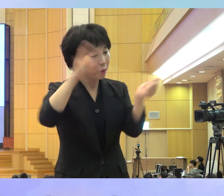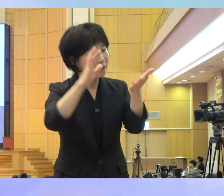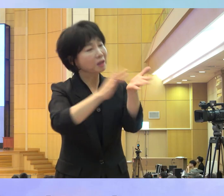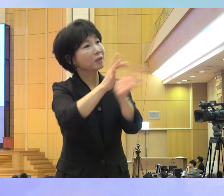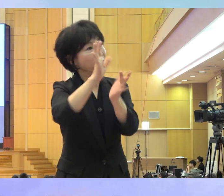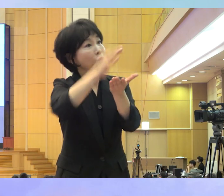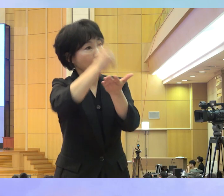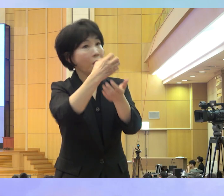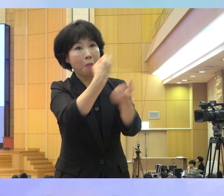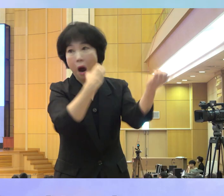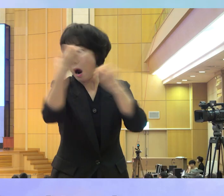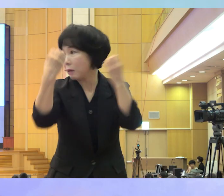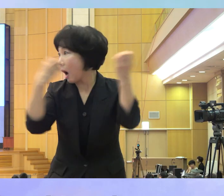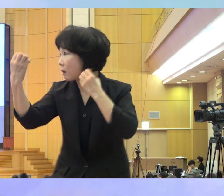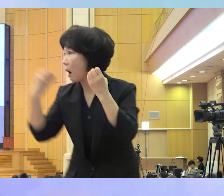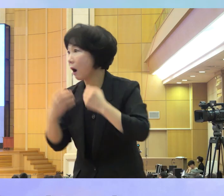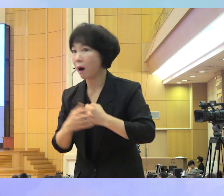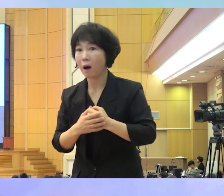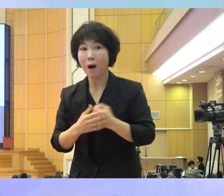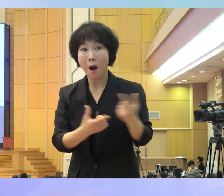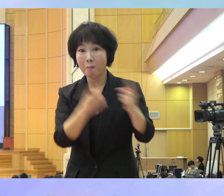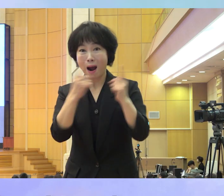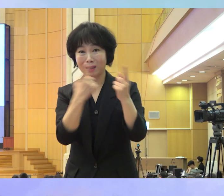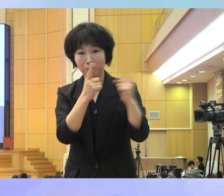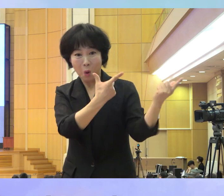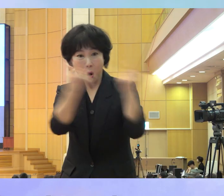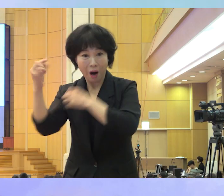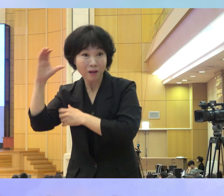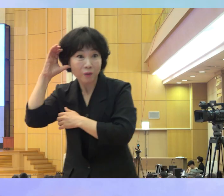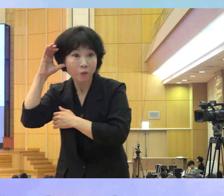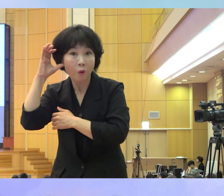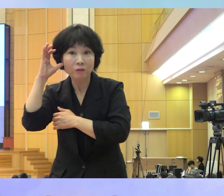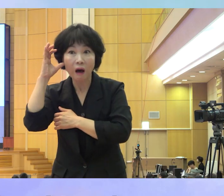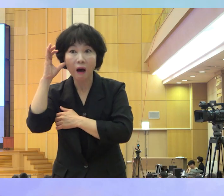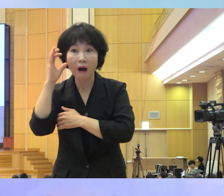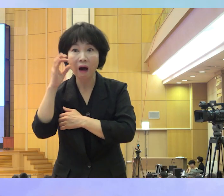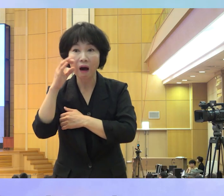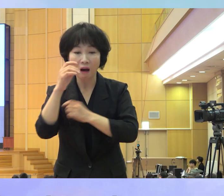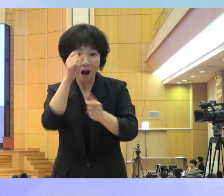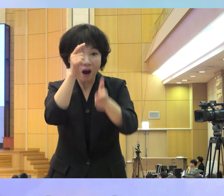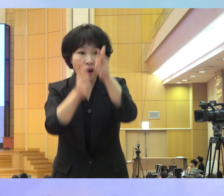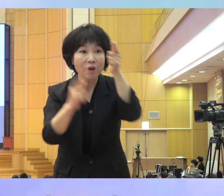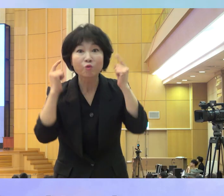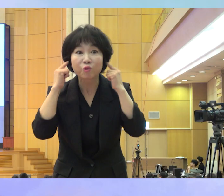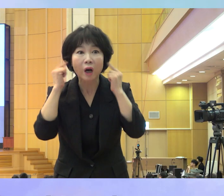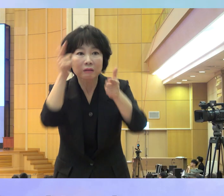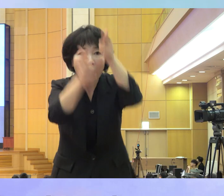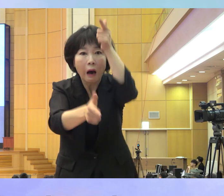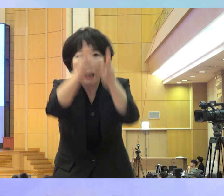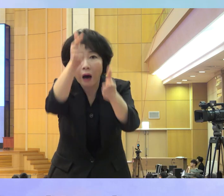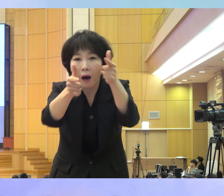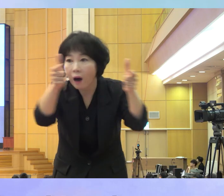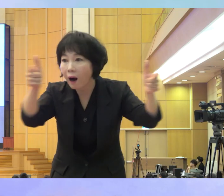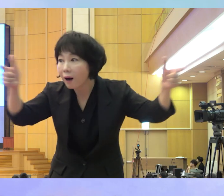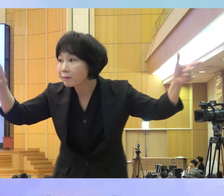사람도 있고, 똑같이 말씀을 들어놓고도 이렇게 듣는 귀가 달라.